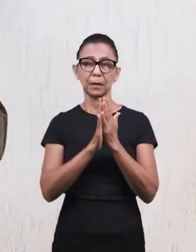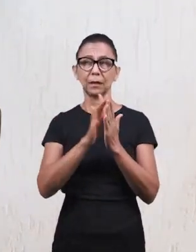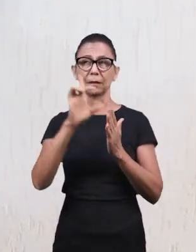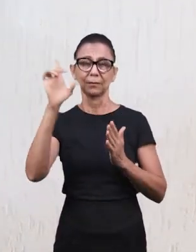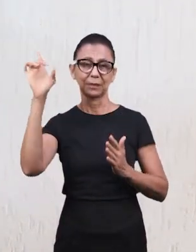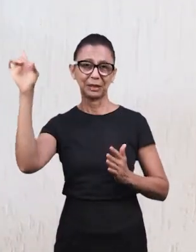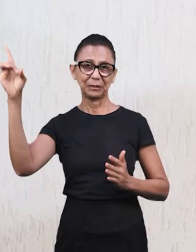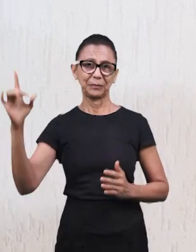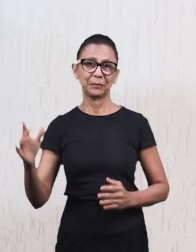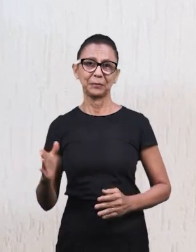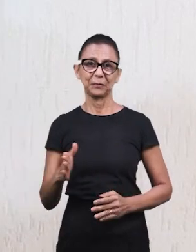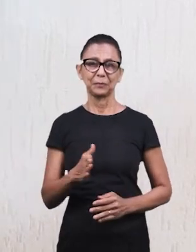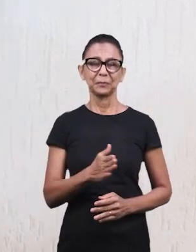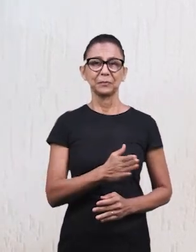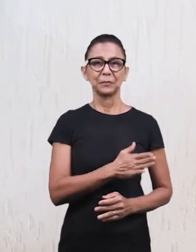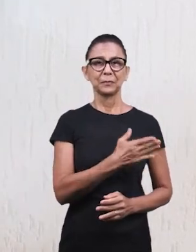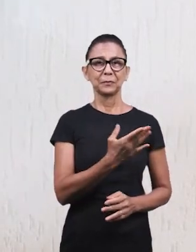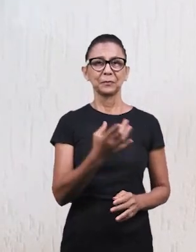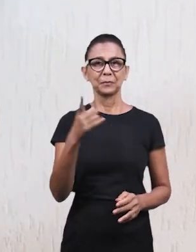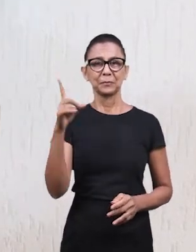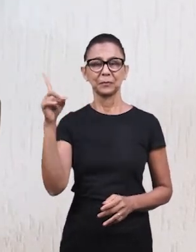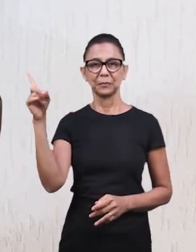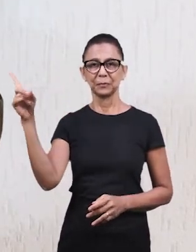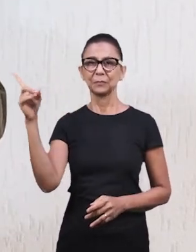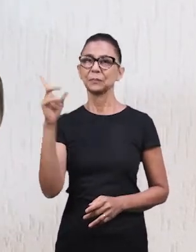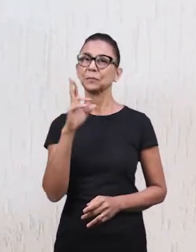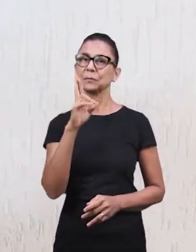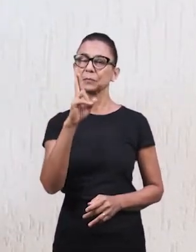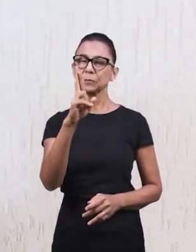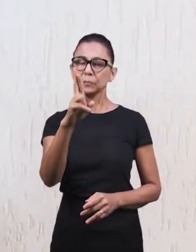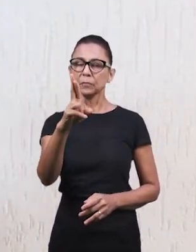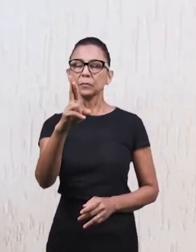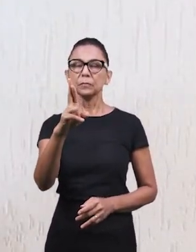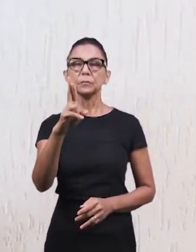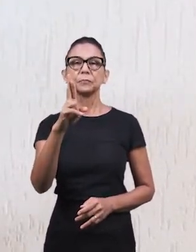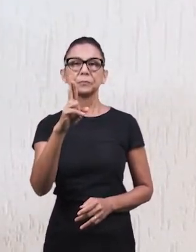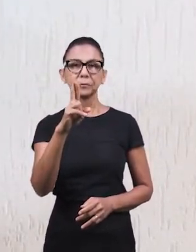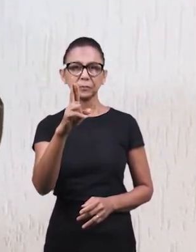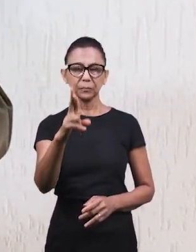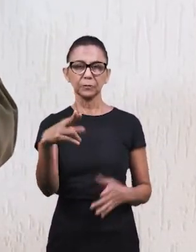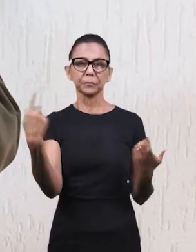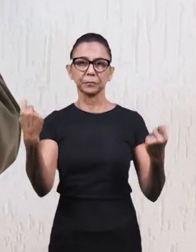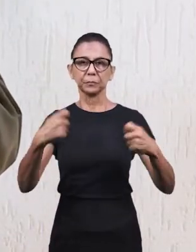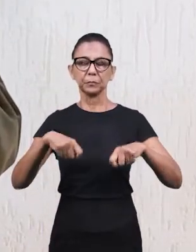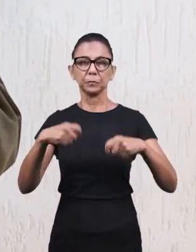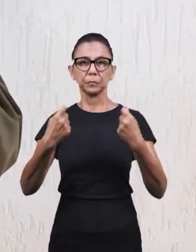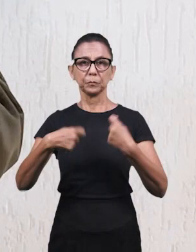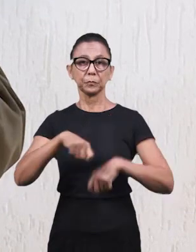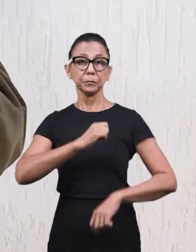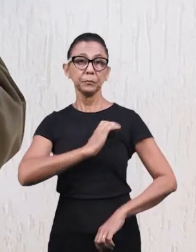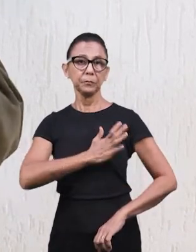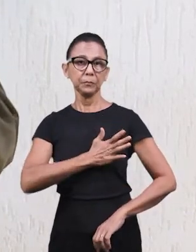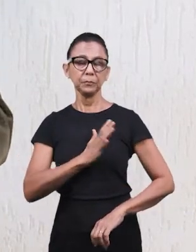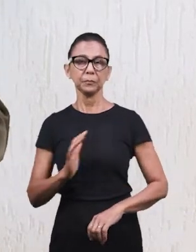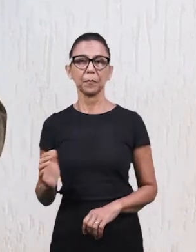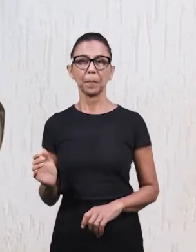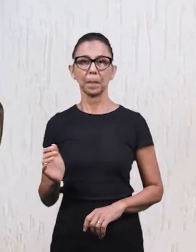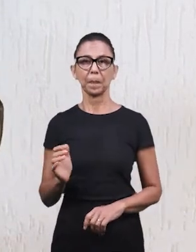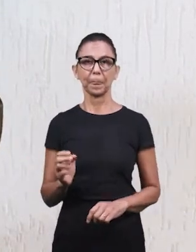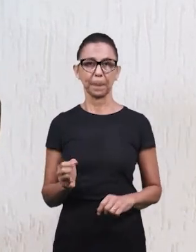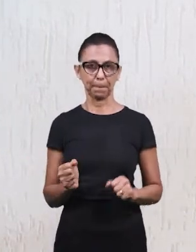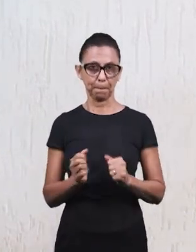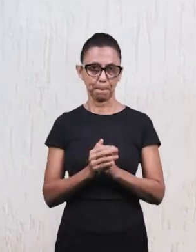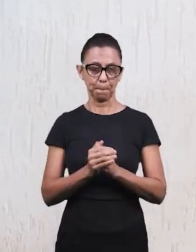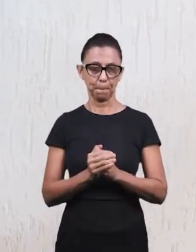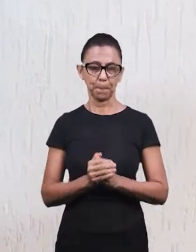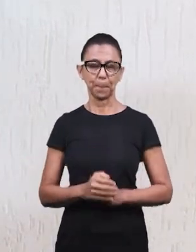проговори ко мне через Слово Твое. И Бог будет отвечать вам, ответит